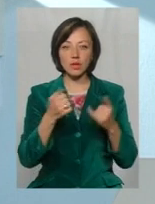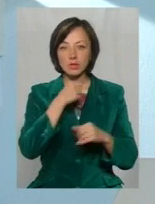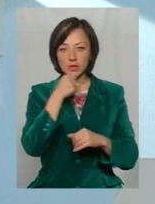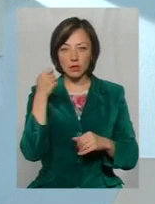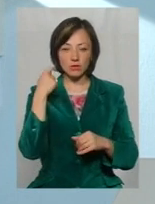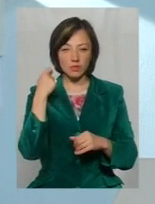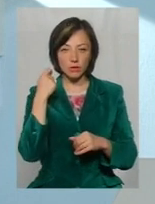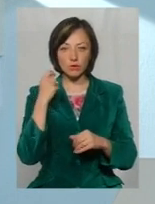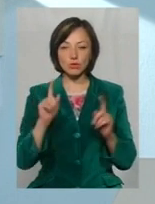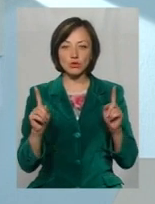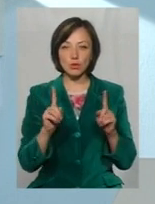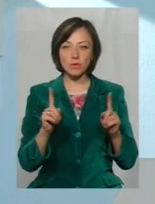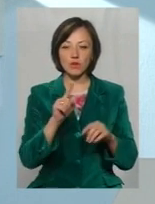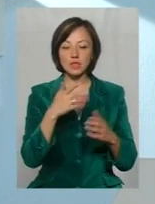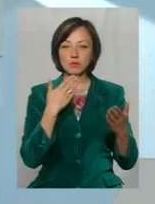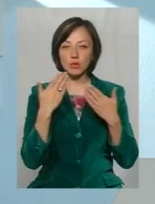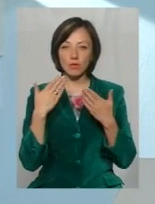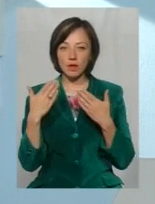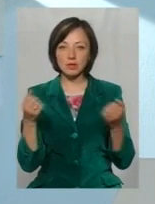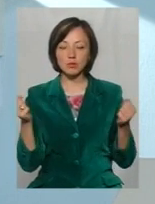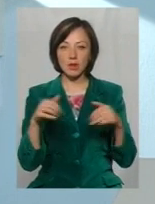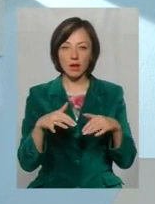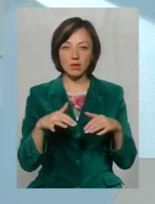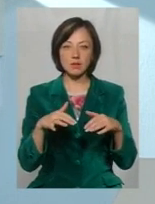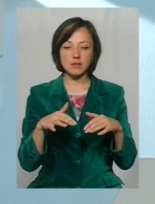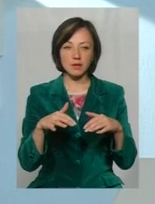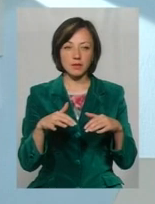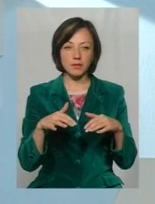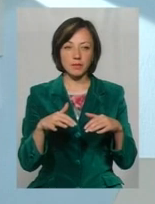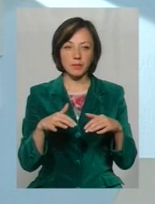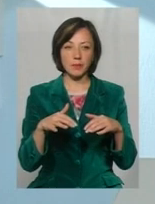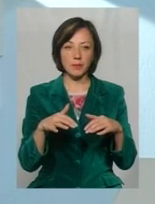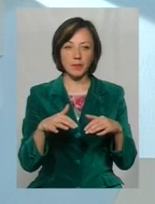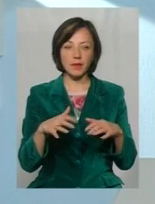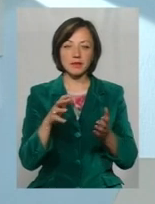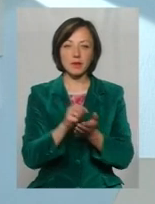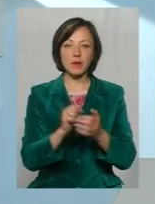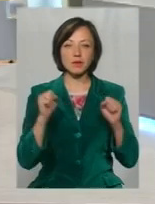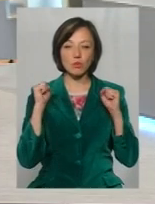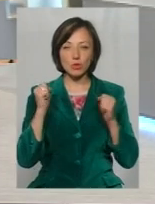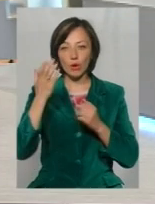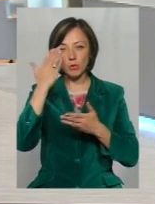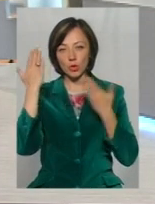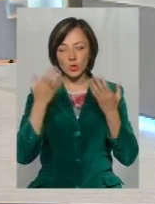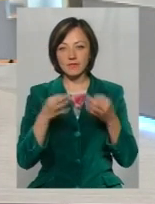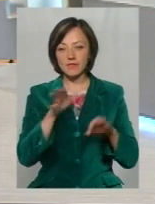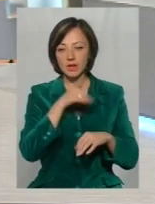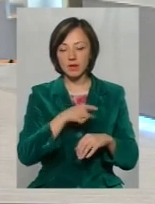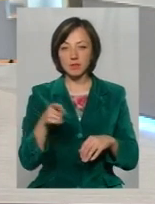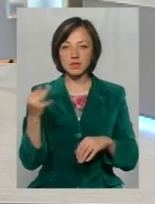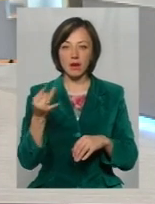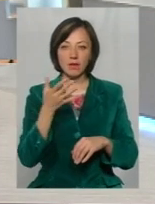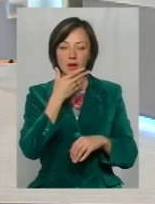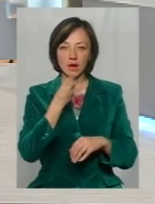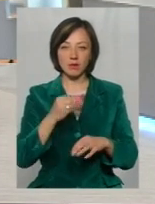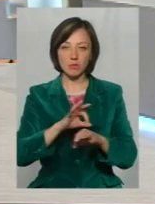віку, для того, щоб вони спілкувалися, збиралися, займалися спортом, дозвіллям. Дуже цікавий і